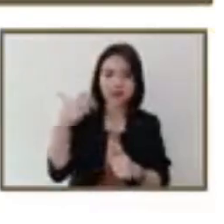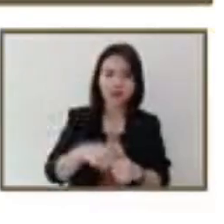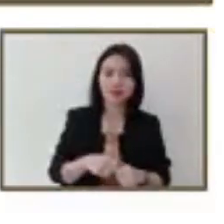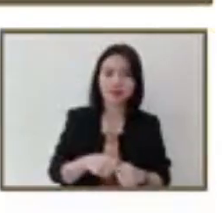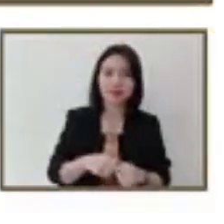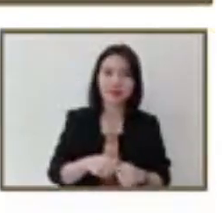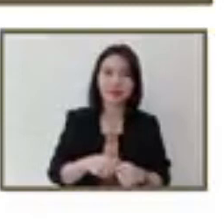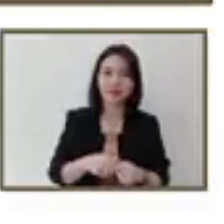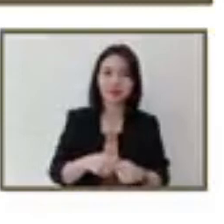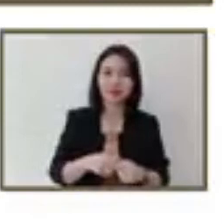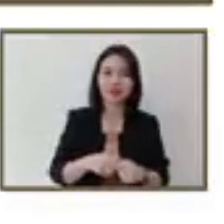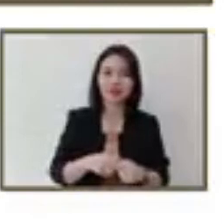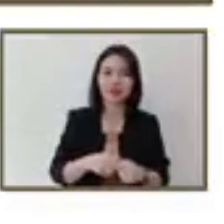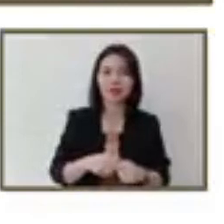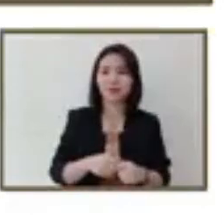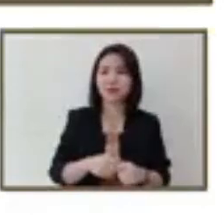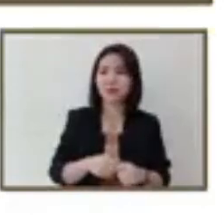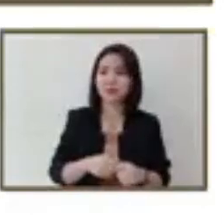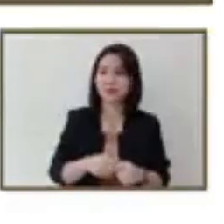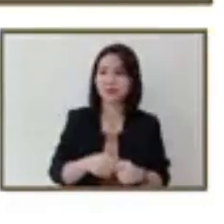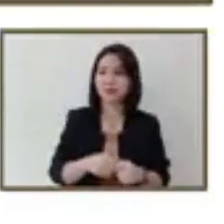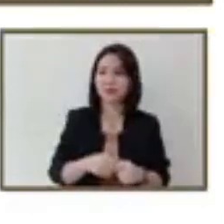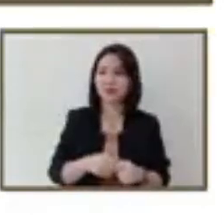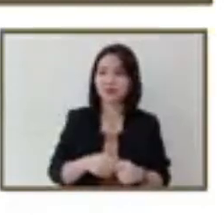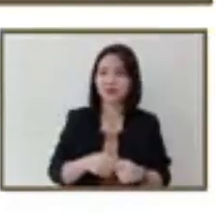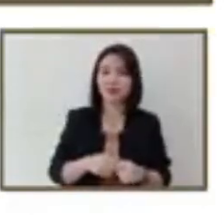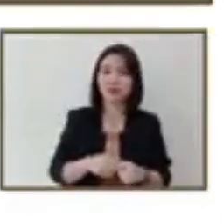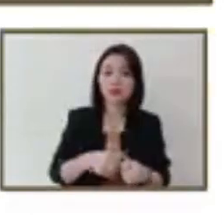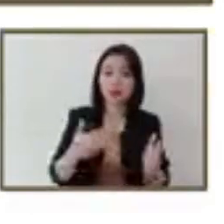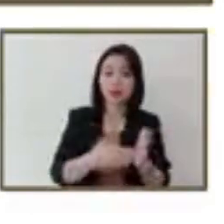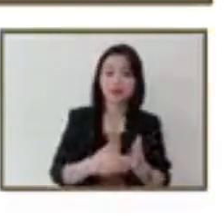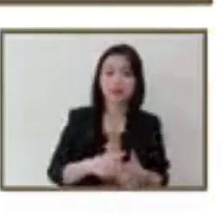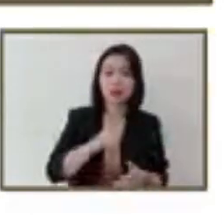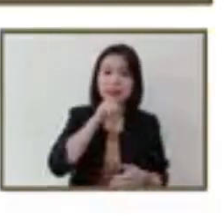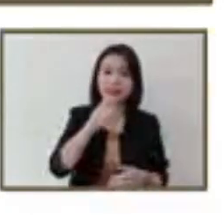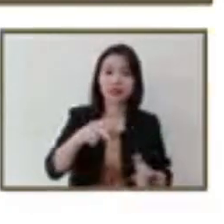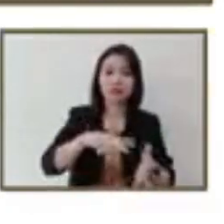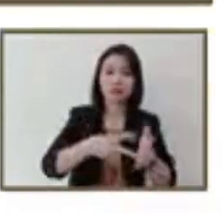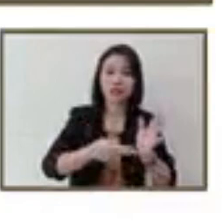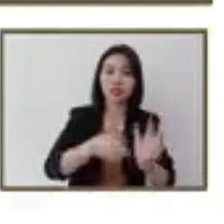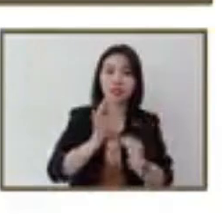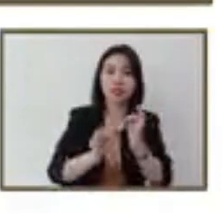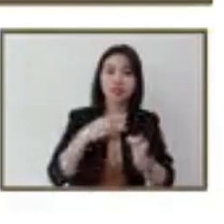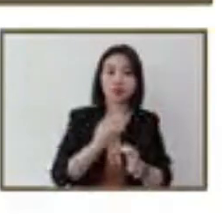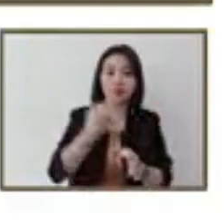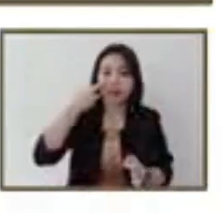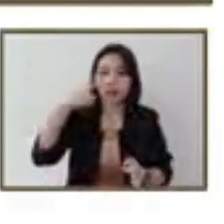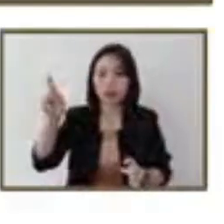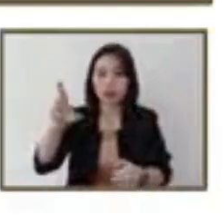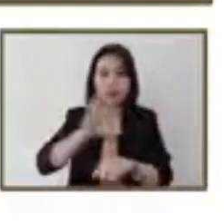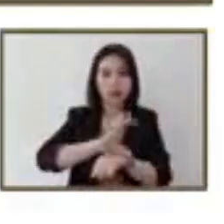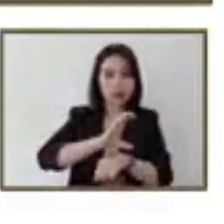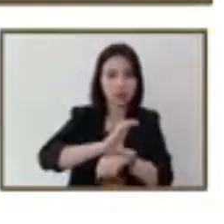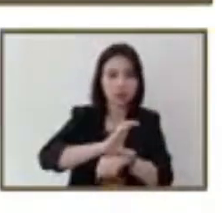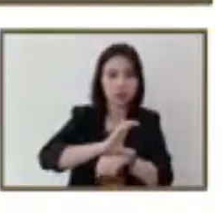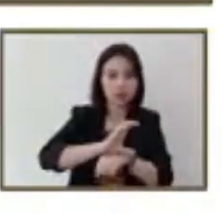Nakalimutan ko sabihin sa outline ko. Hindi po ang ibig sabihin na pagka na-miss nyo yung church or